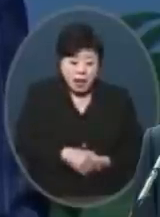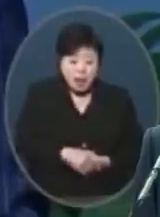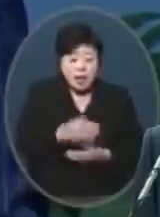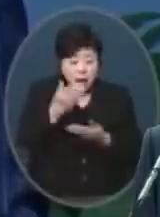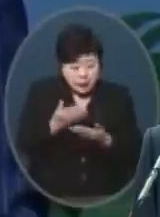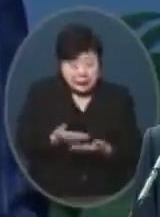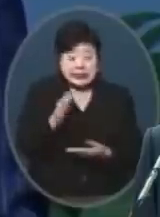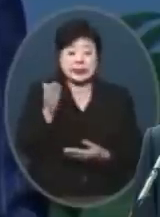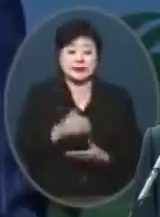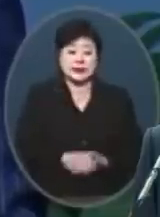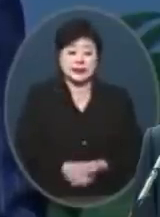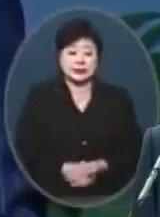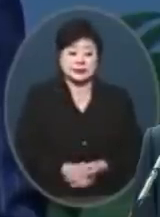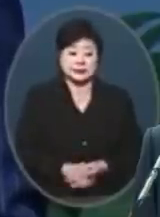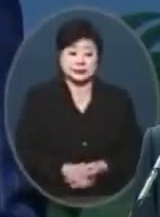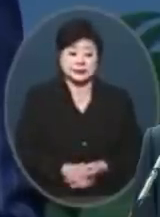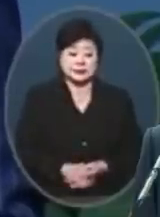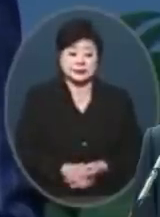받아줘야 되겠습니다.